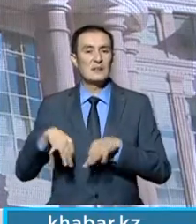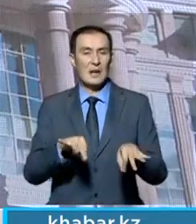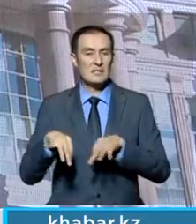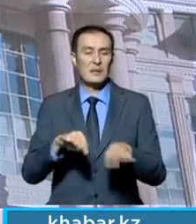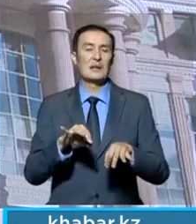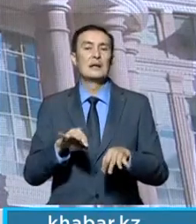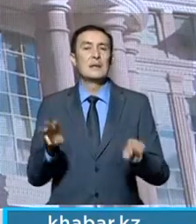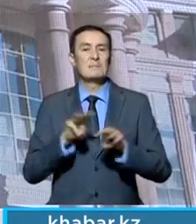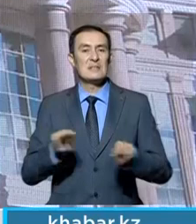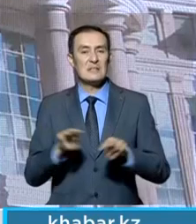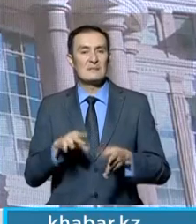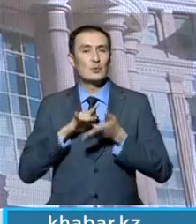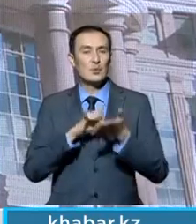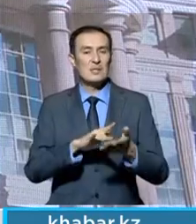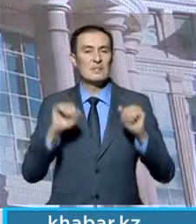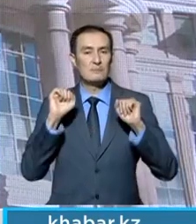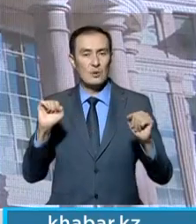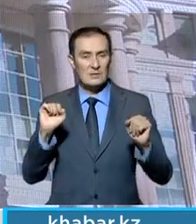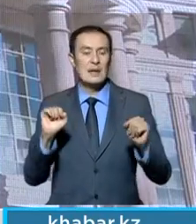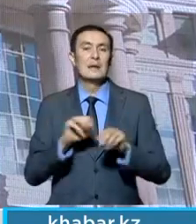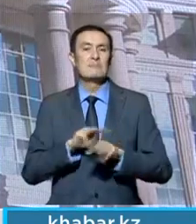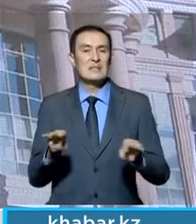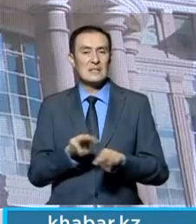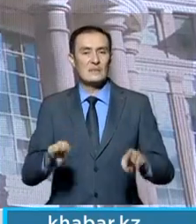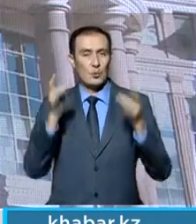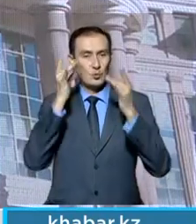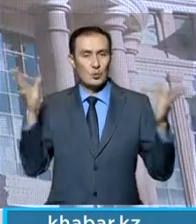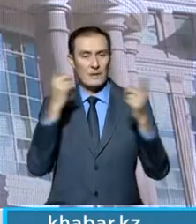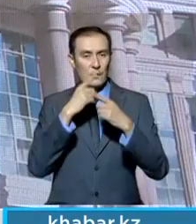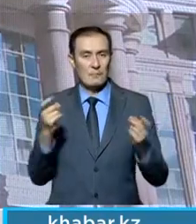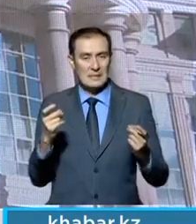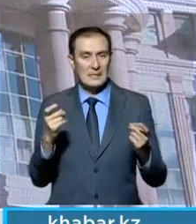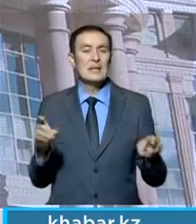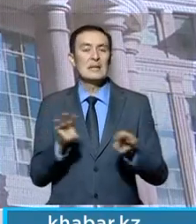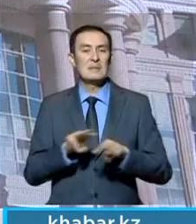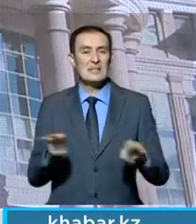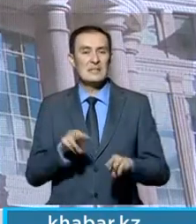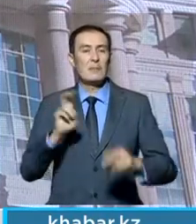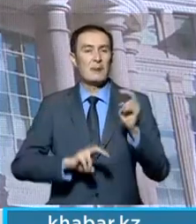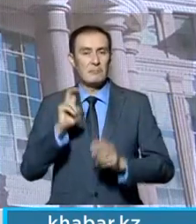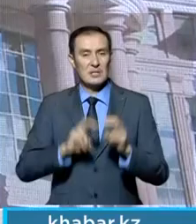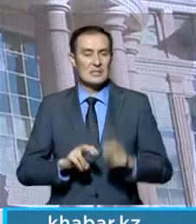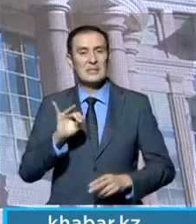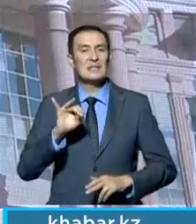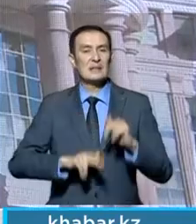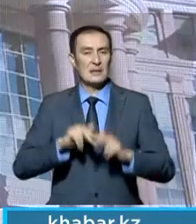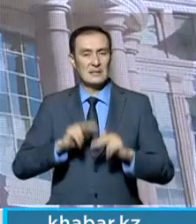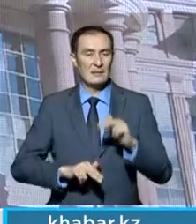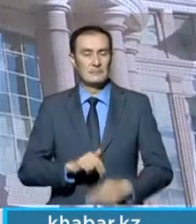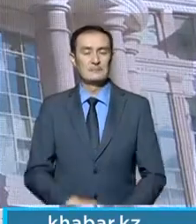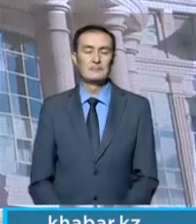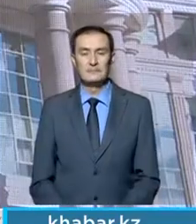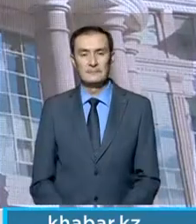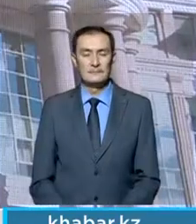Министерство транспорта, Министерство туризма и спорта, Министерство культуры и информации и Министерство промышленности и